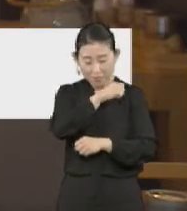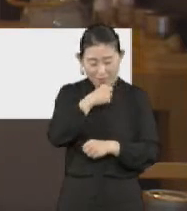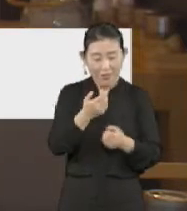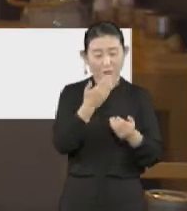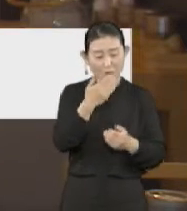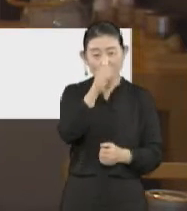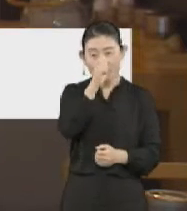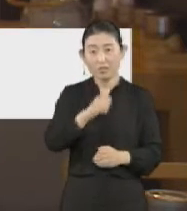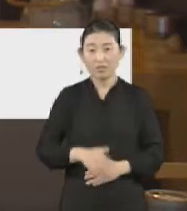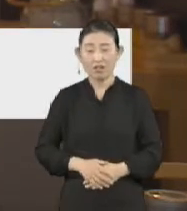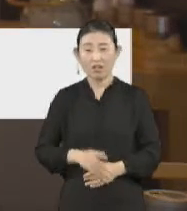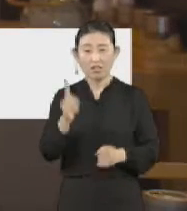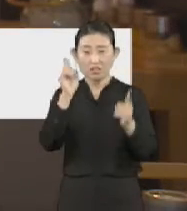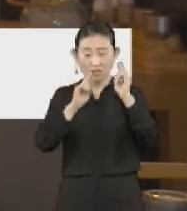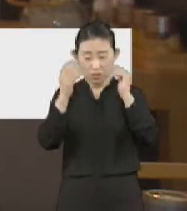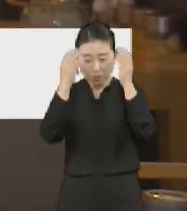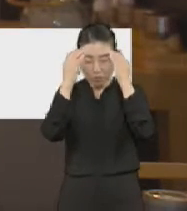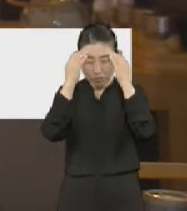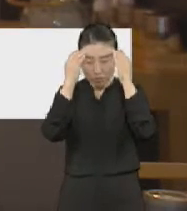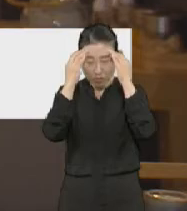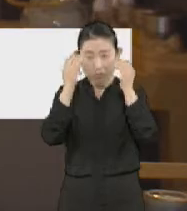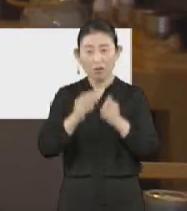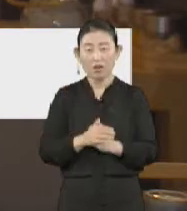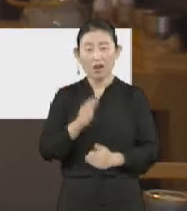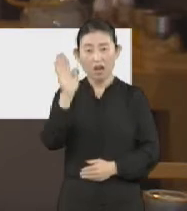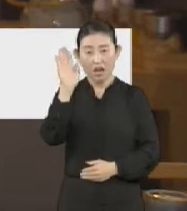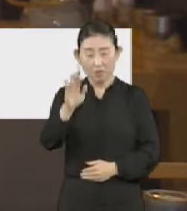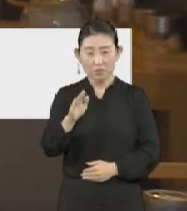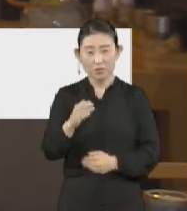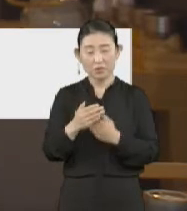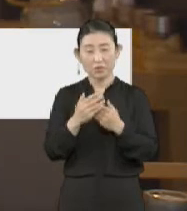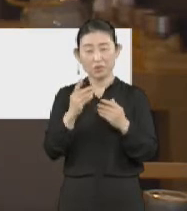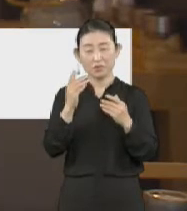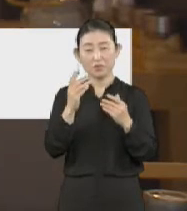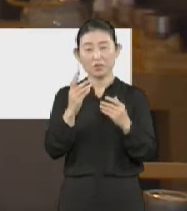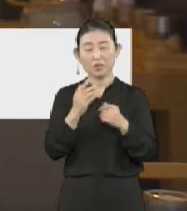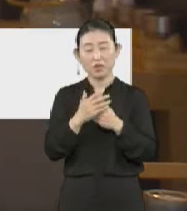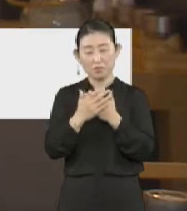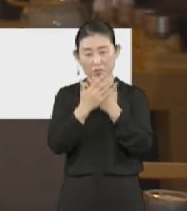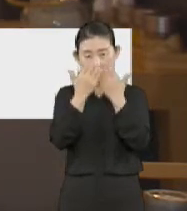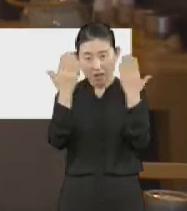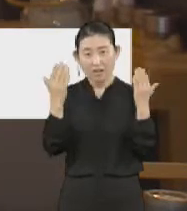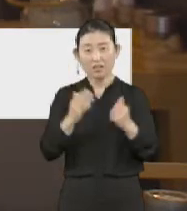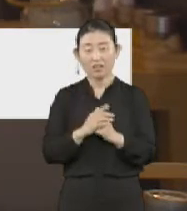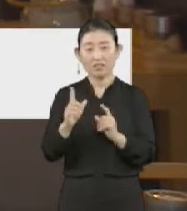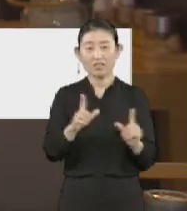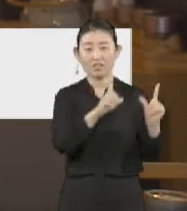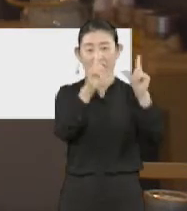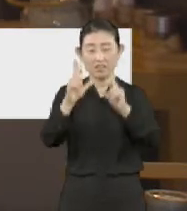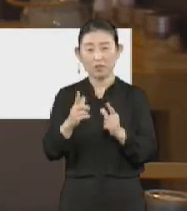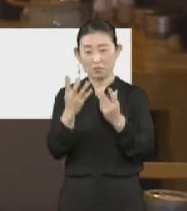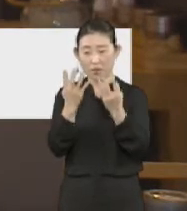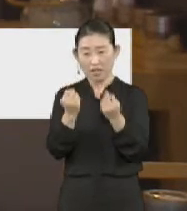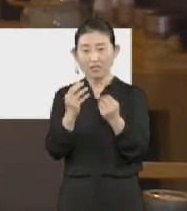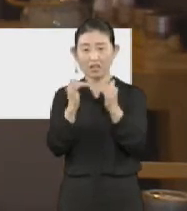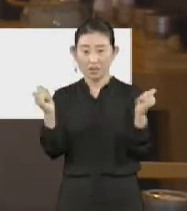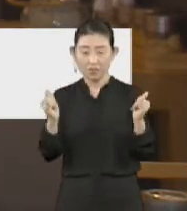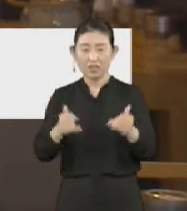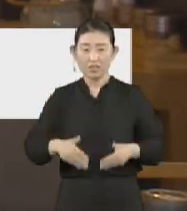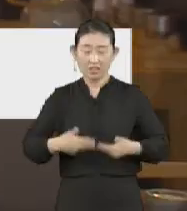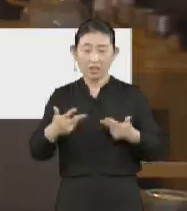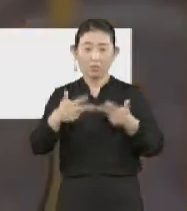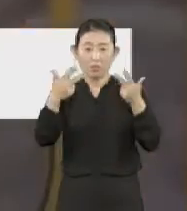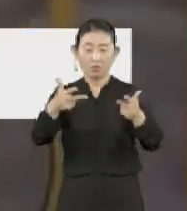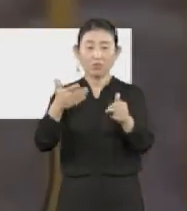좋겠고요. 상처로 고통받고 있는 아이들이 앞으로는 밝은 미래를 만들어갈 수 있도록 많은 분들이 따뜻한 손길로 동참해